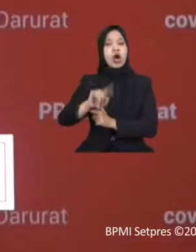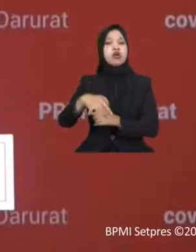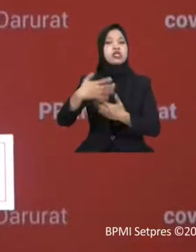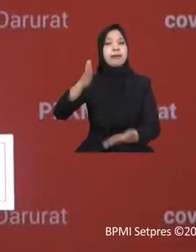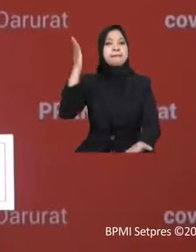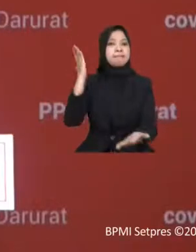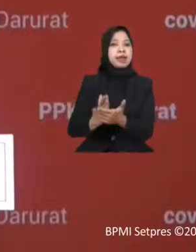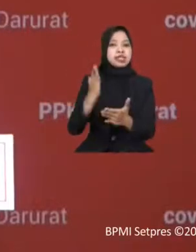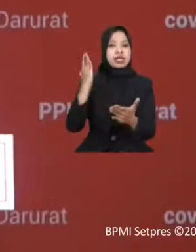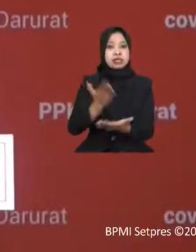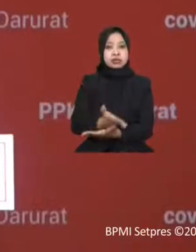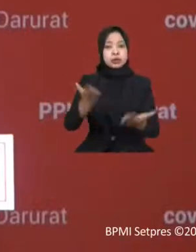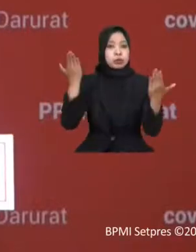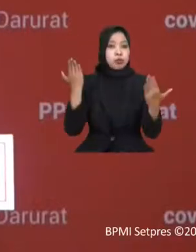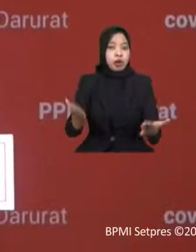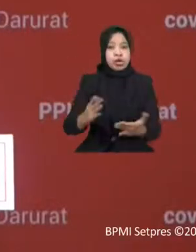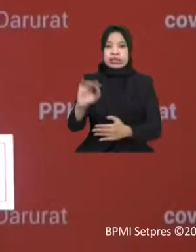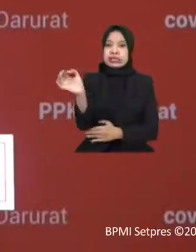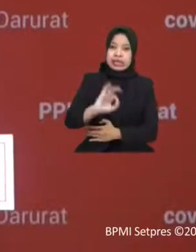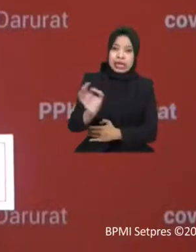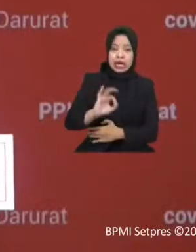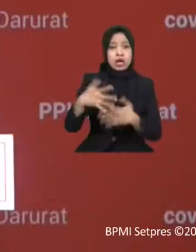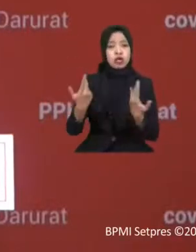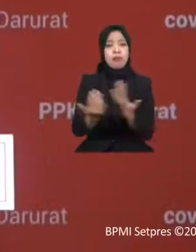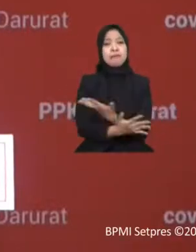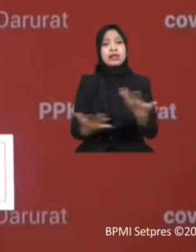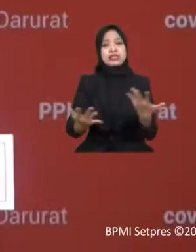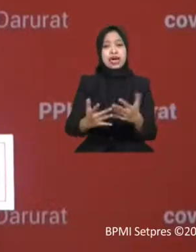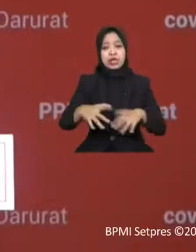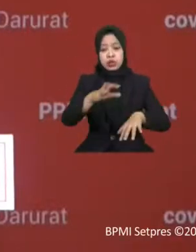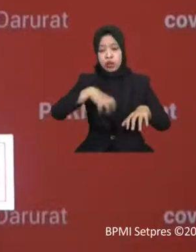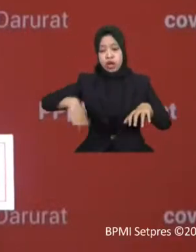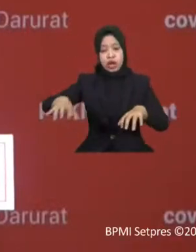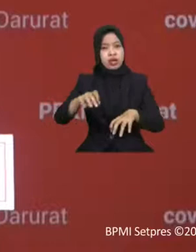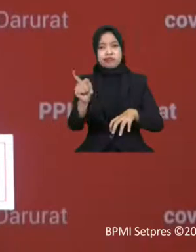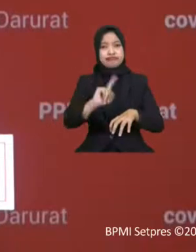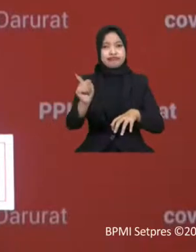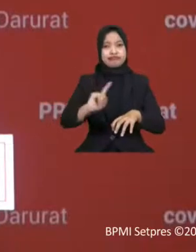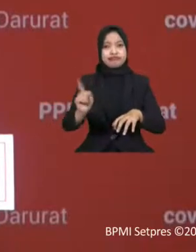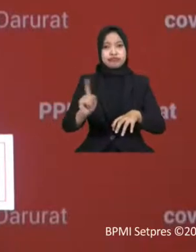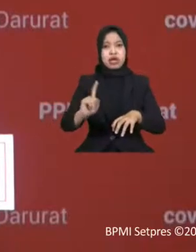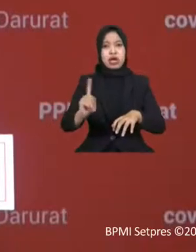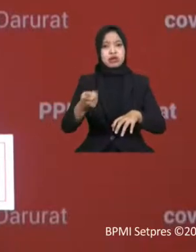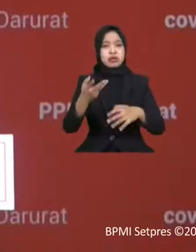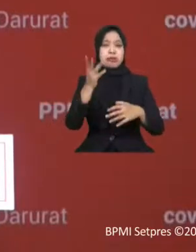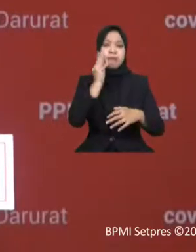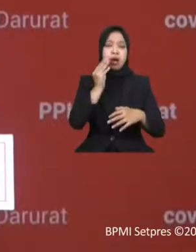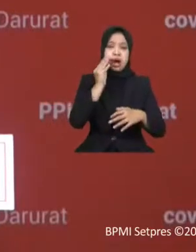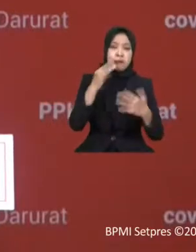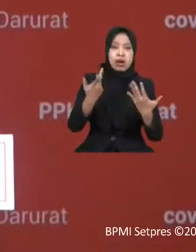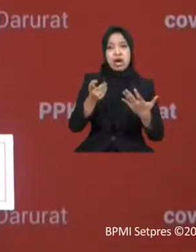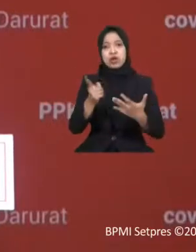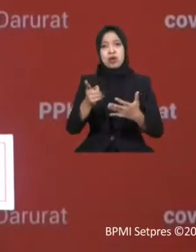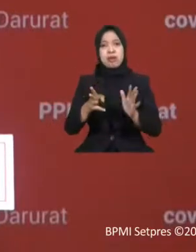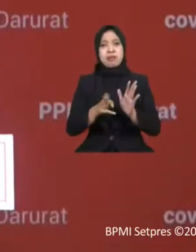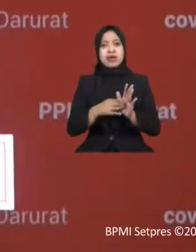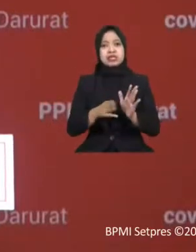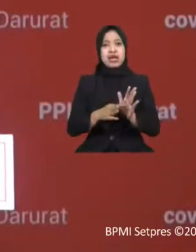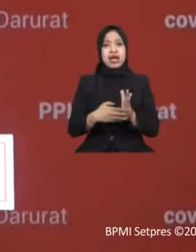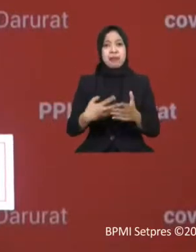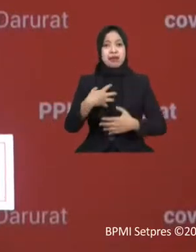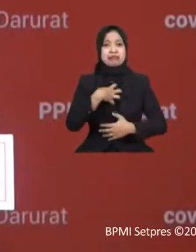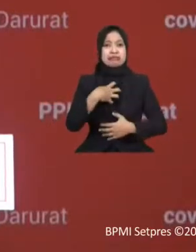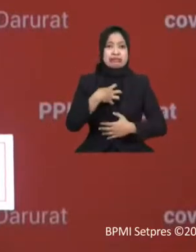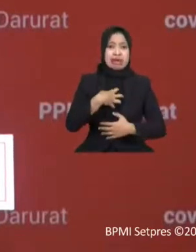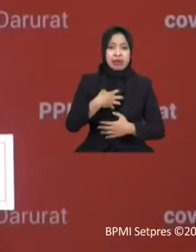memastikan tidak ada masyarakat di wilayahnya yang mengalami masalah pemenuhan